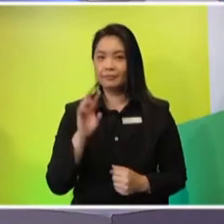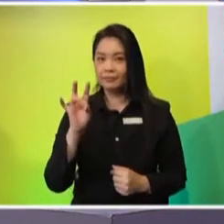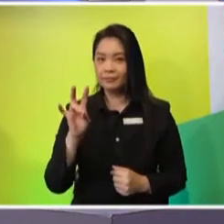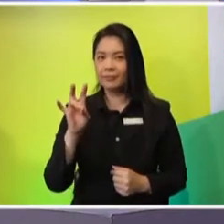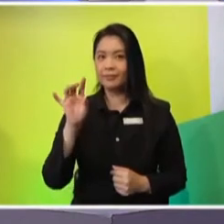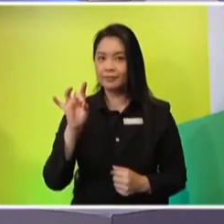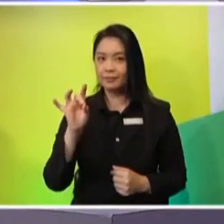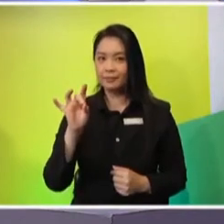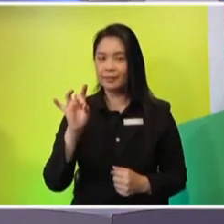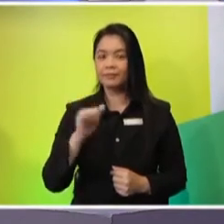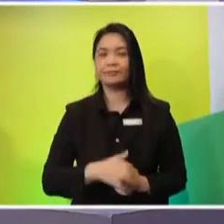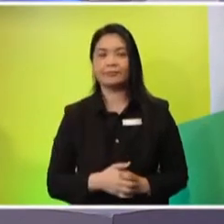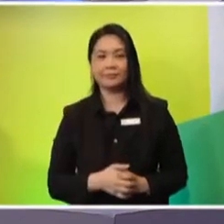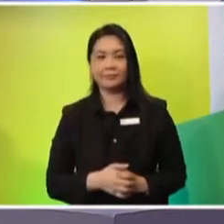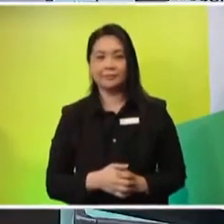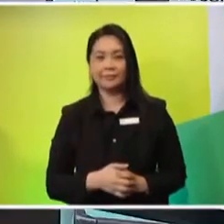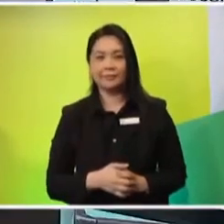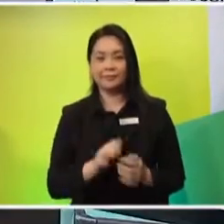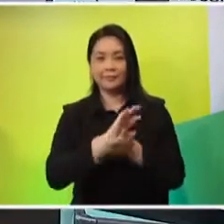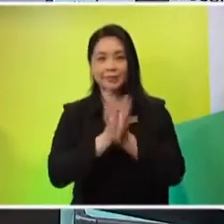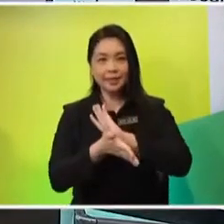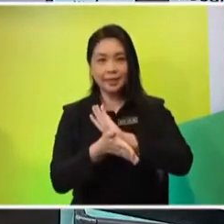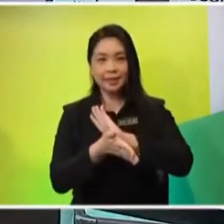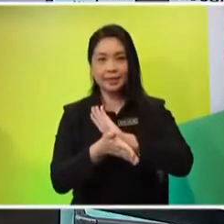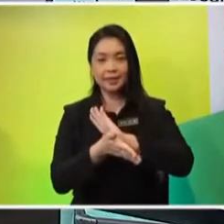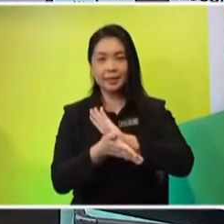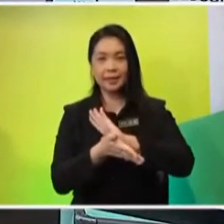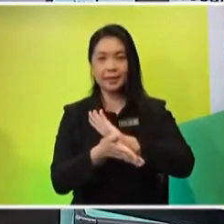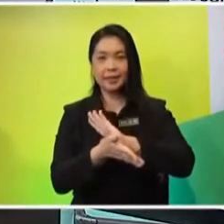enam, tujuh dan lapan. Ya, jadi pecahannya?